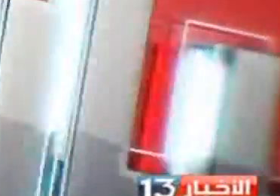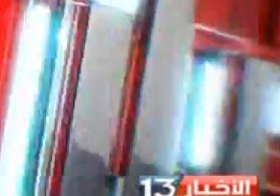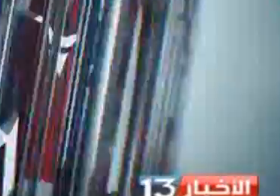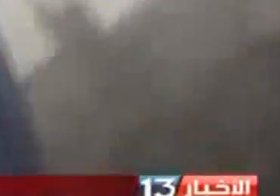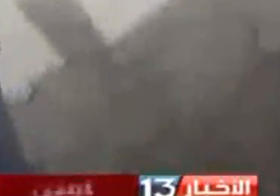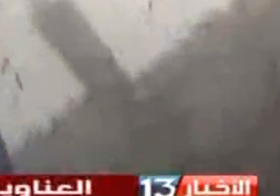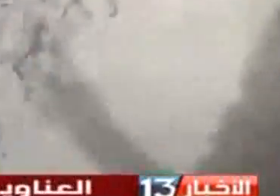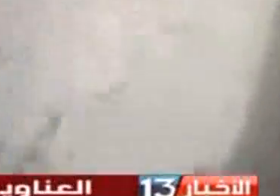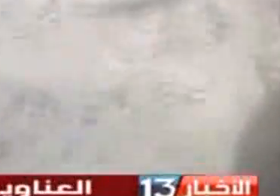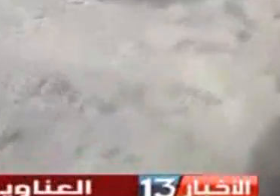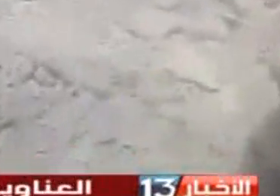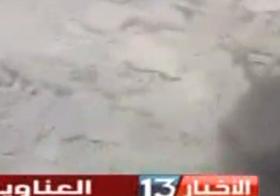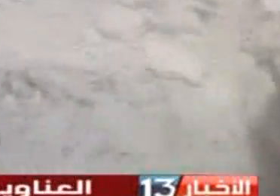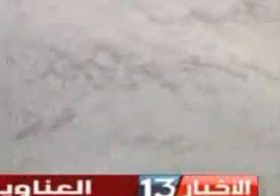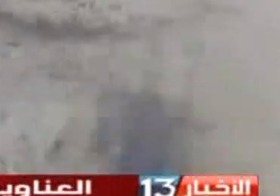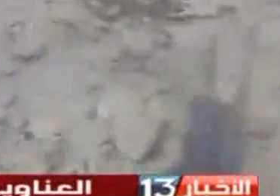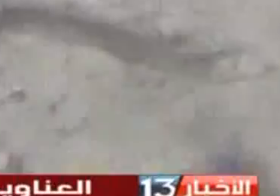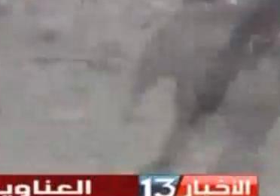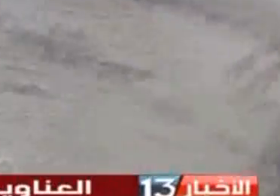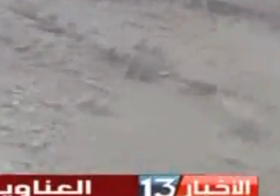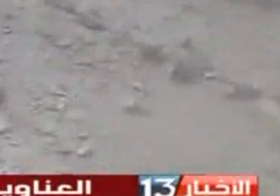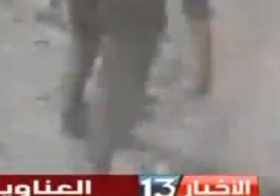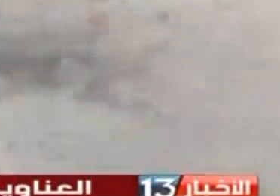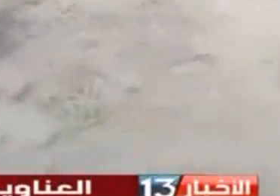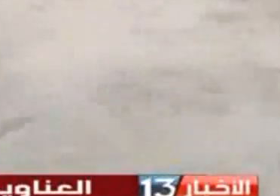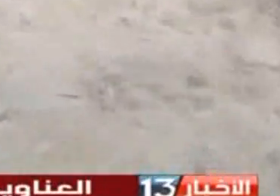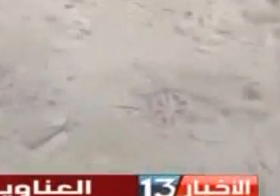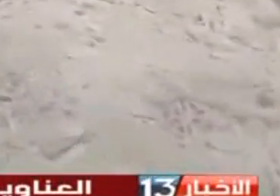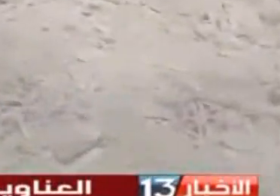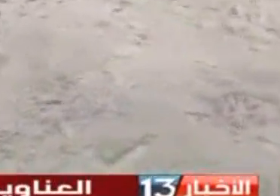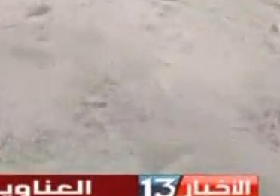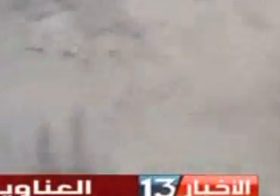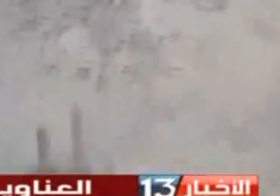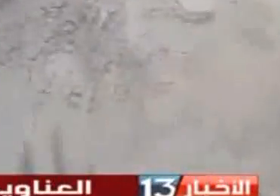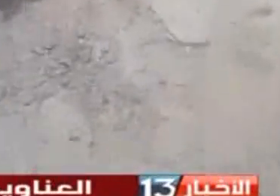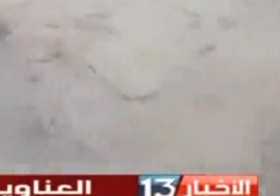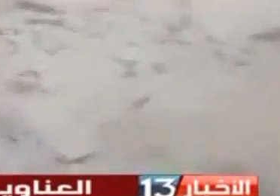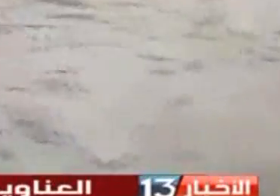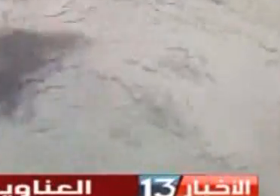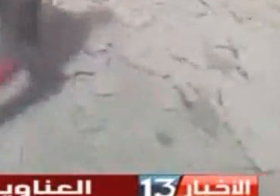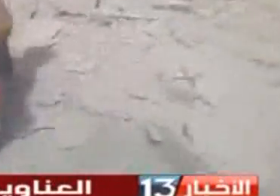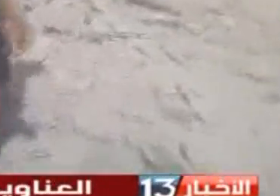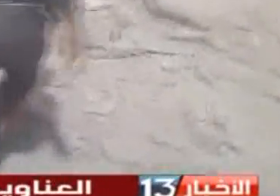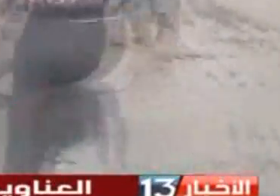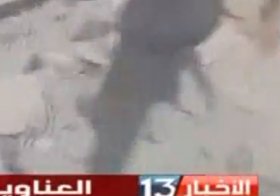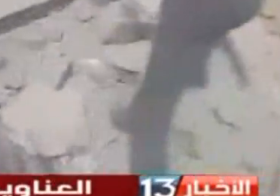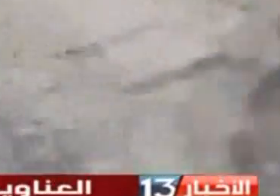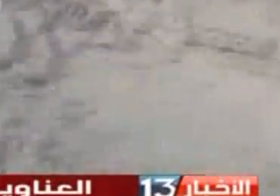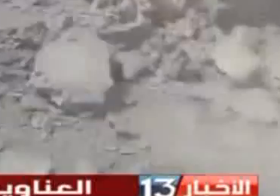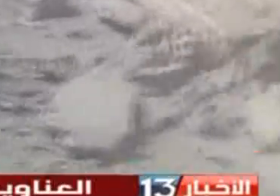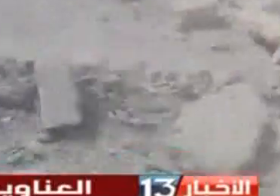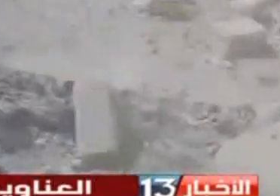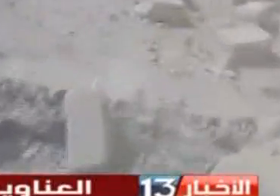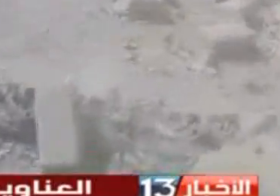مصغر مقتل 35 شخصا في غارات للتحالف الدولي شرق سوريا وقوات التحالف تتهم تنظيم